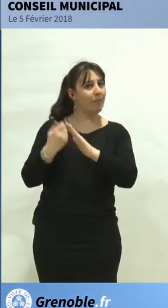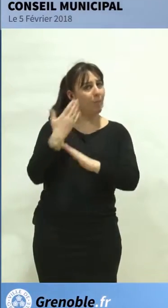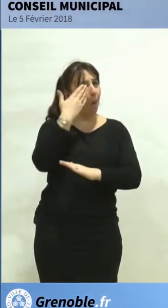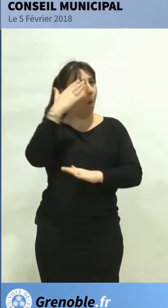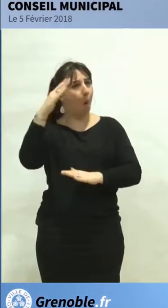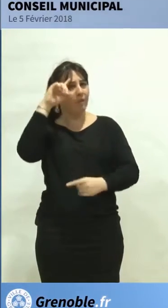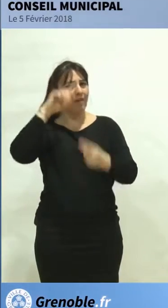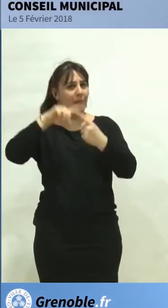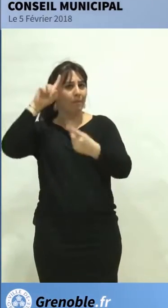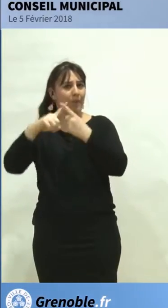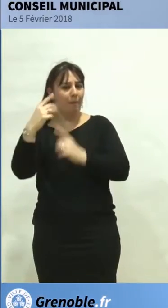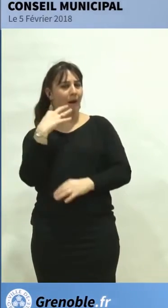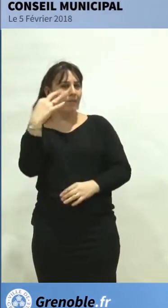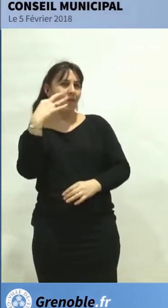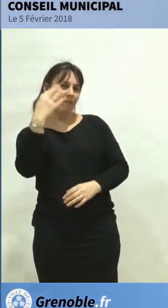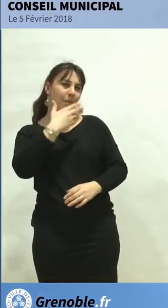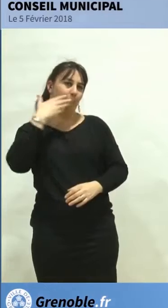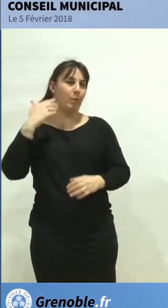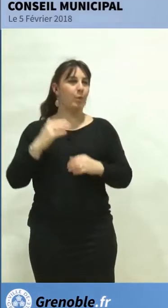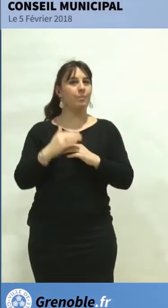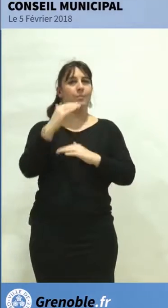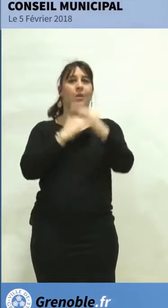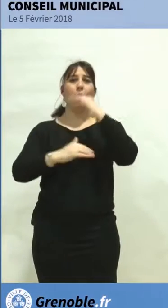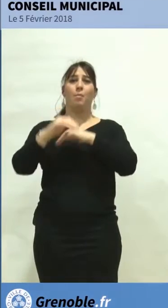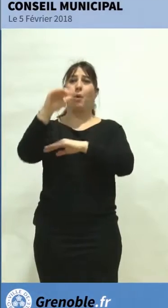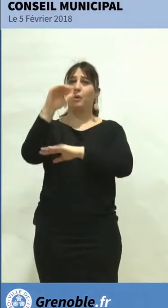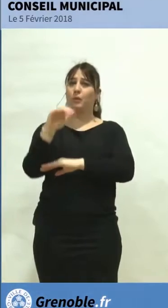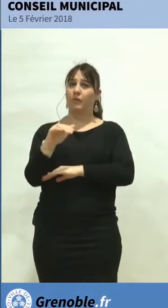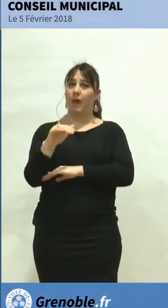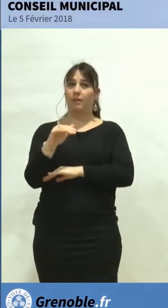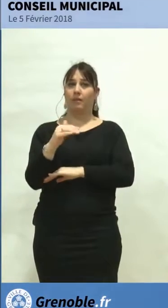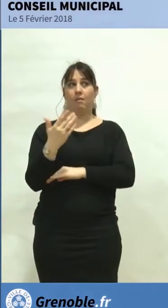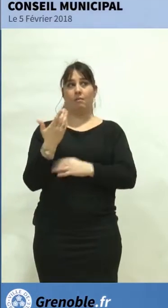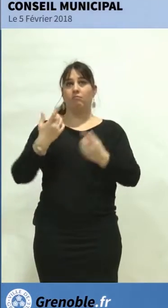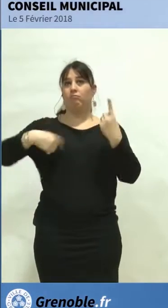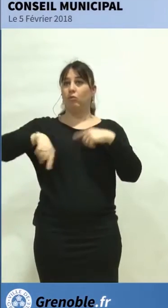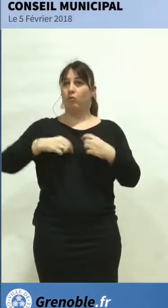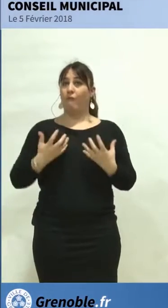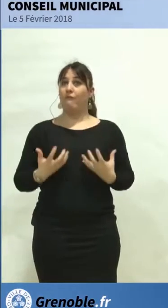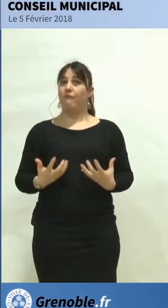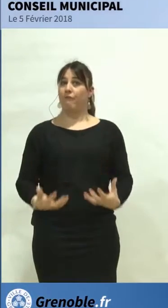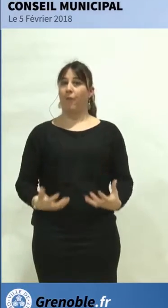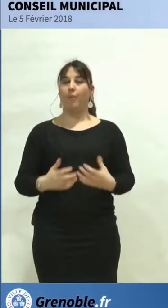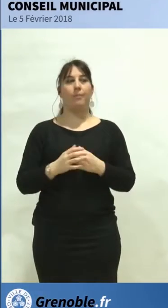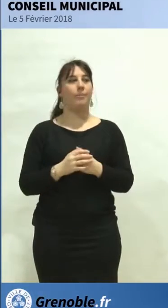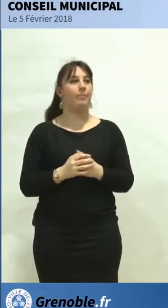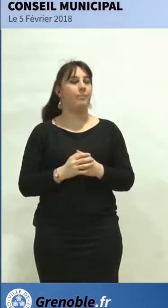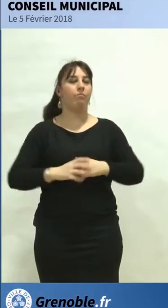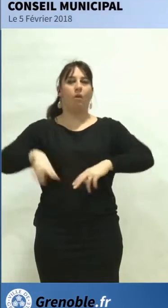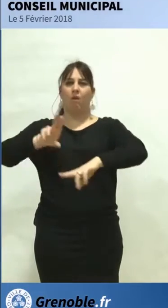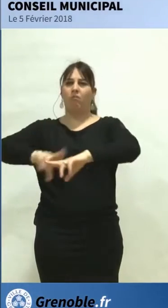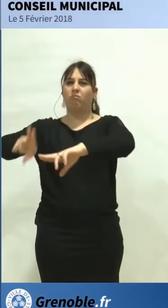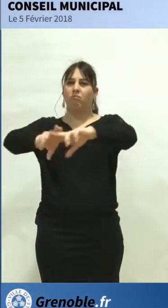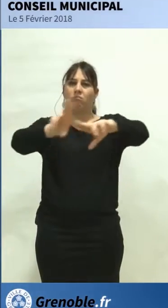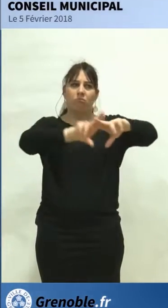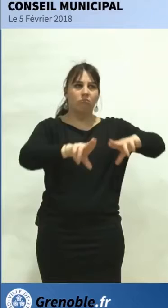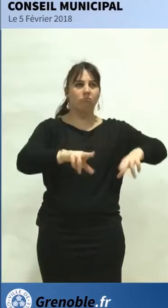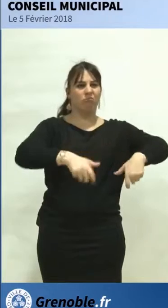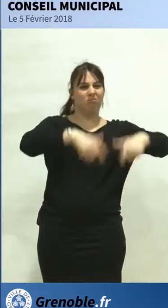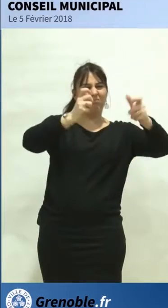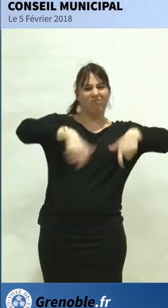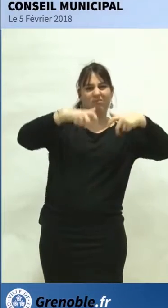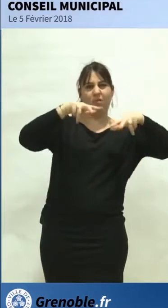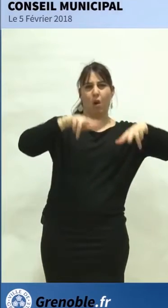dossiers. Ce plan de sauvegarde était donc attendu, avec une rénovation de